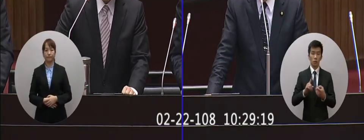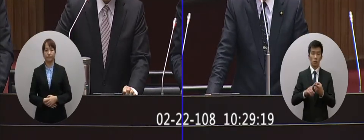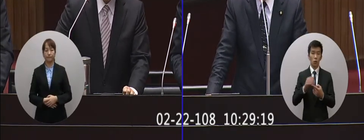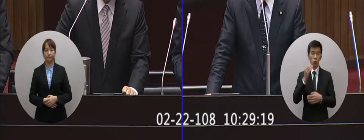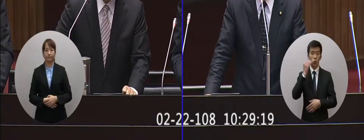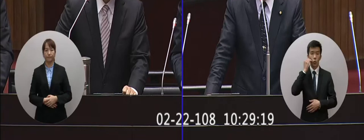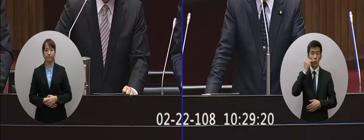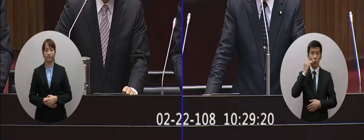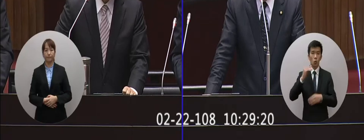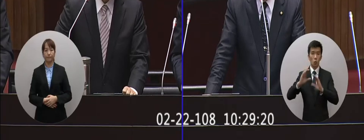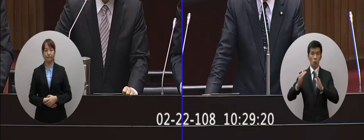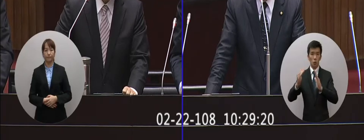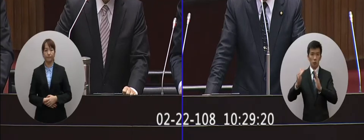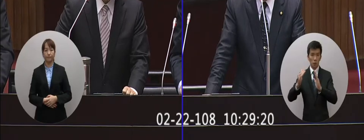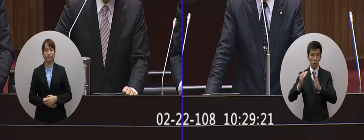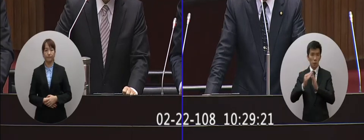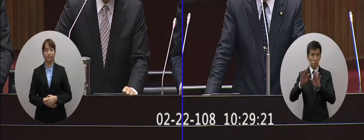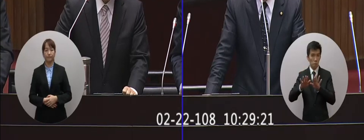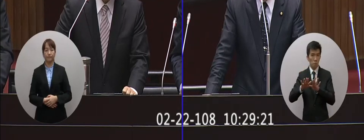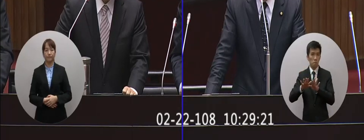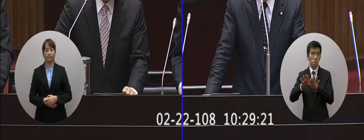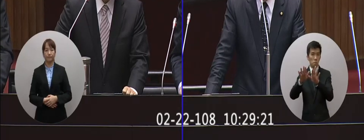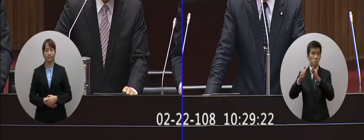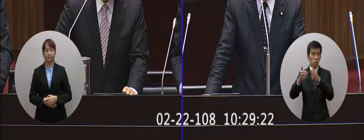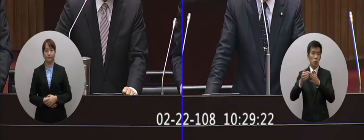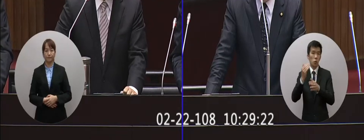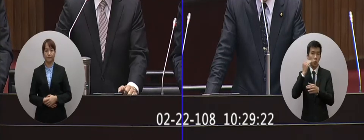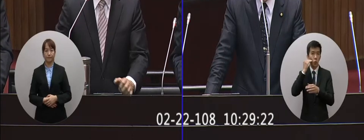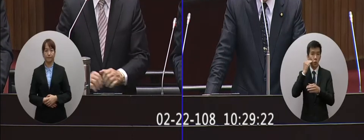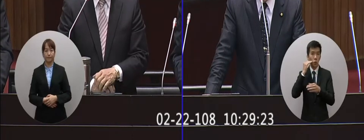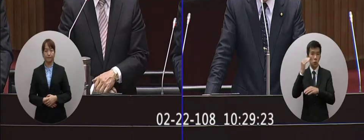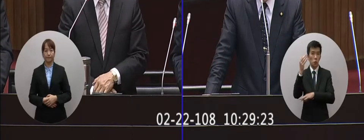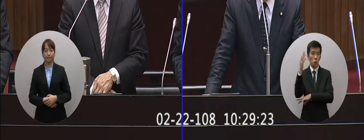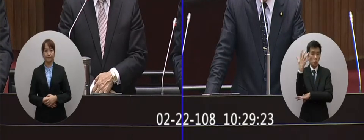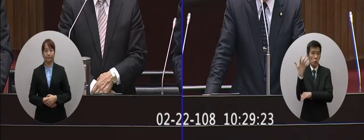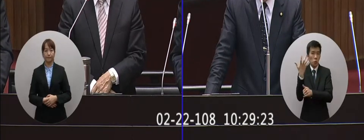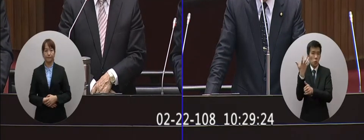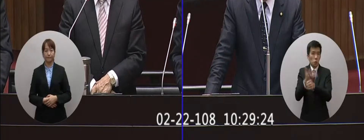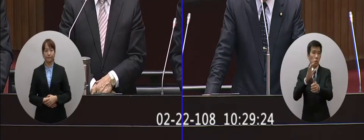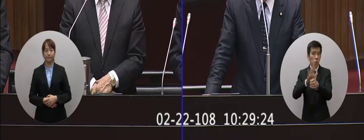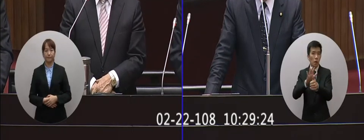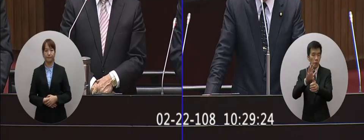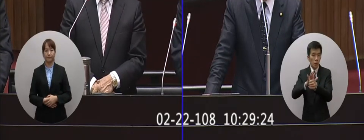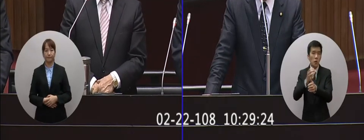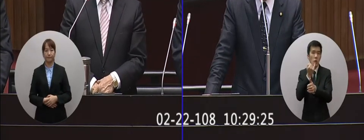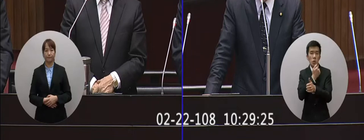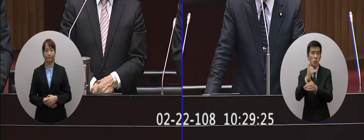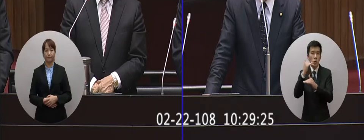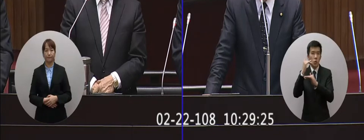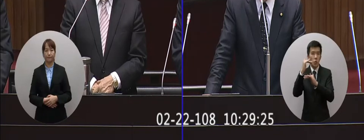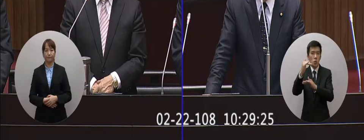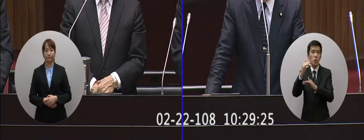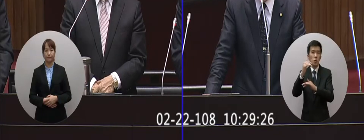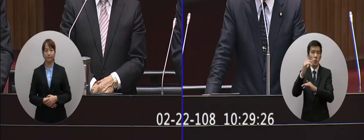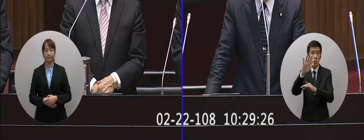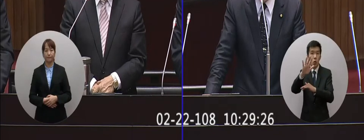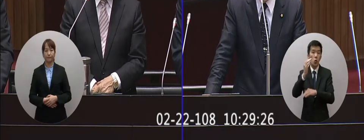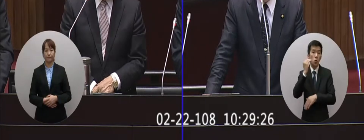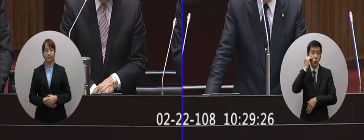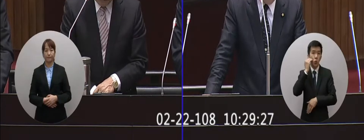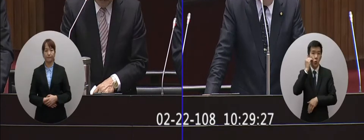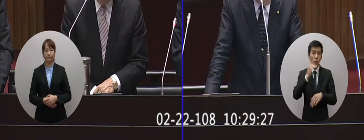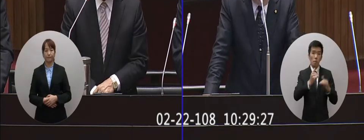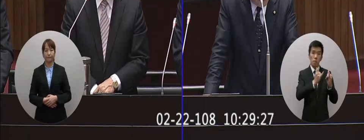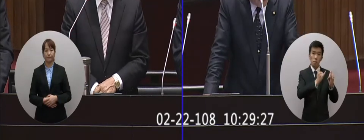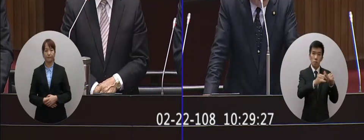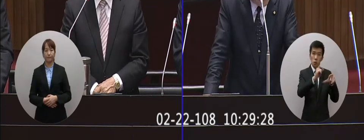发展，如果全部是经由国家的力量的话，可能是有限的。如果能够结合适当的民间的力量，也许会